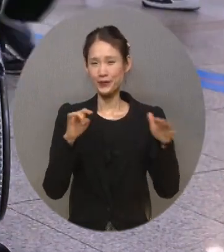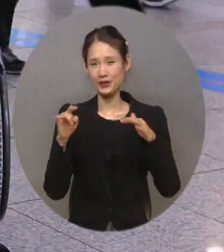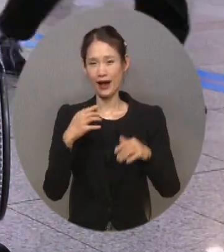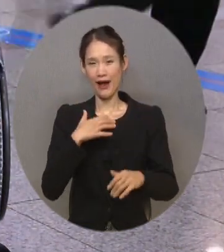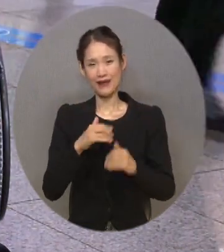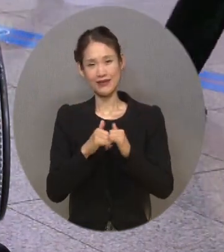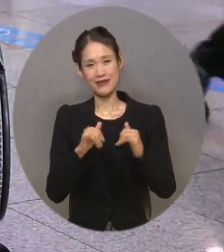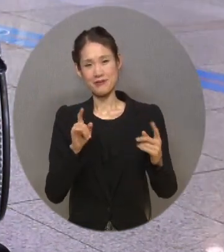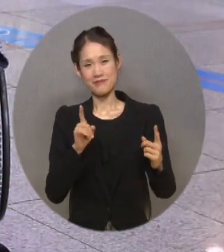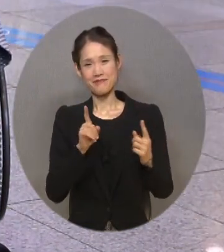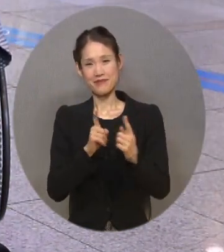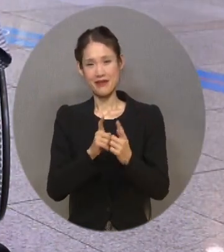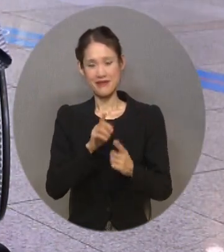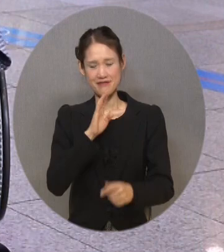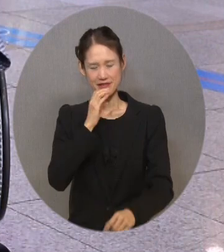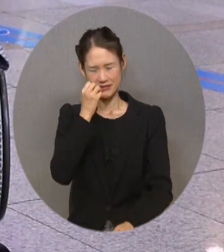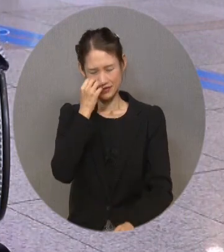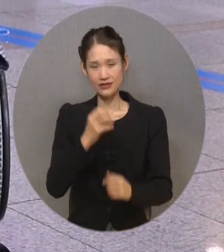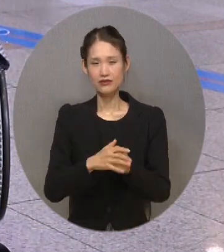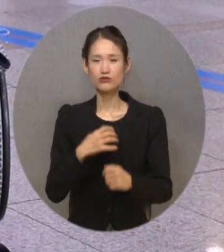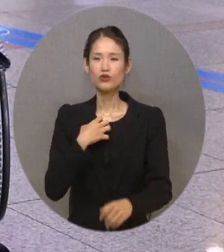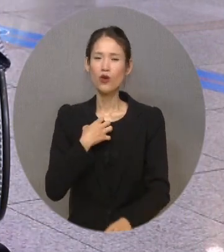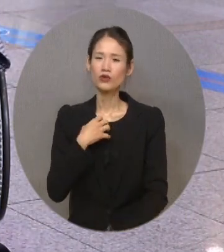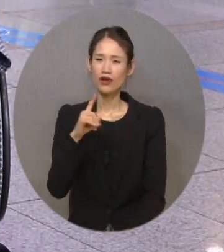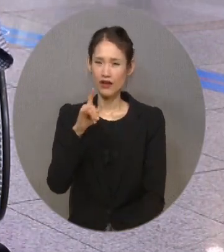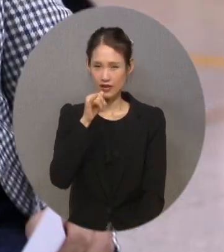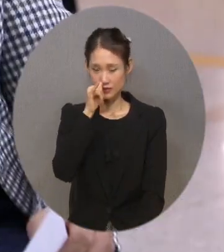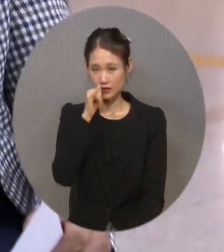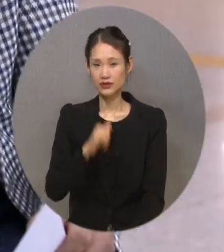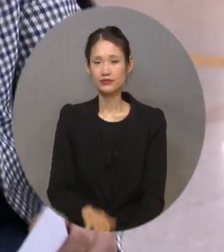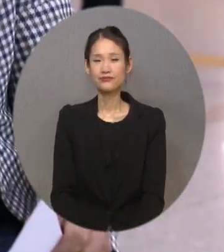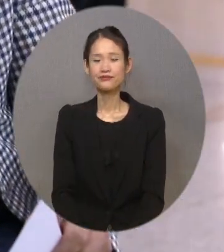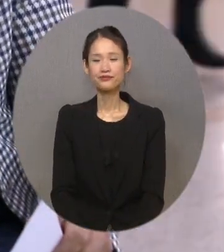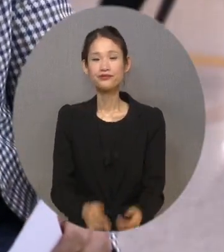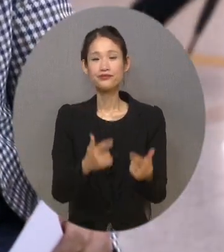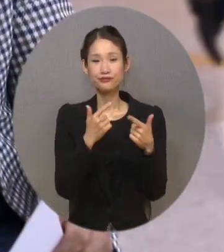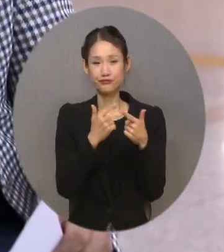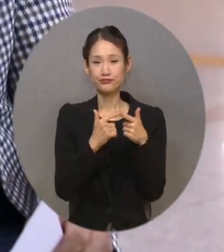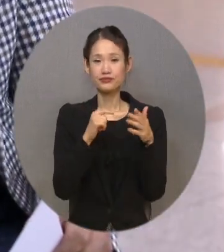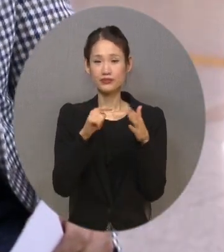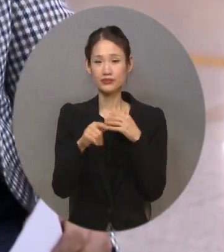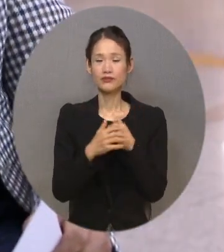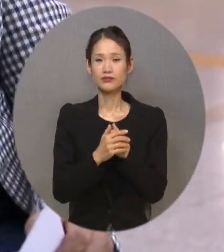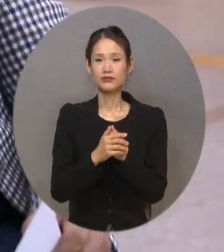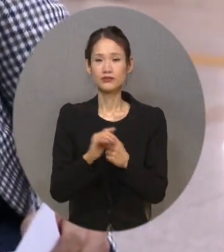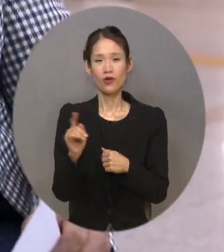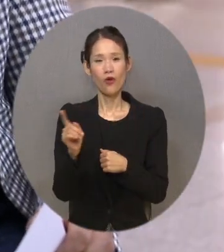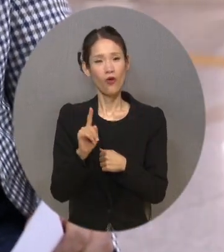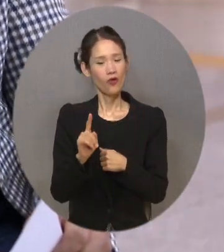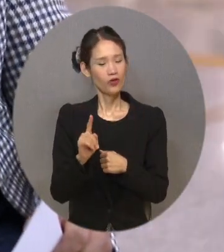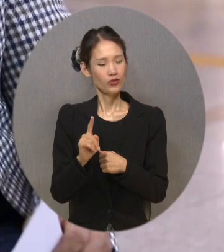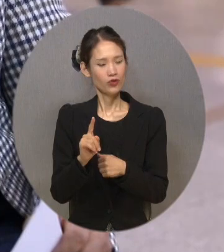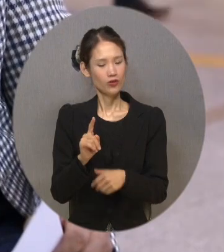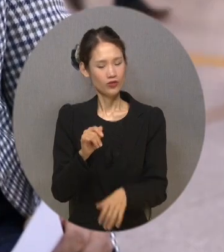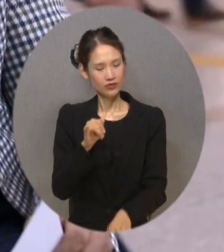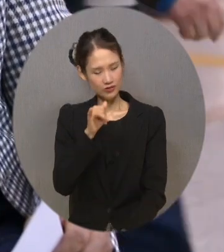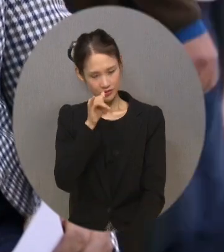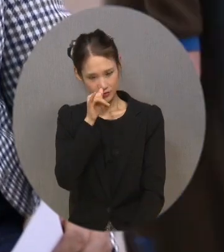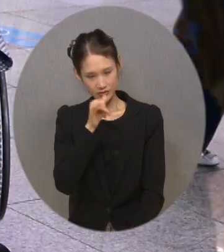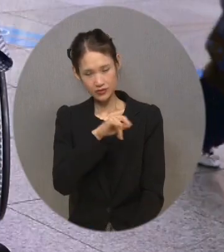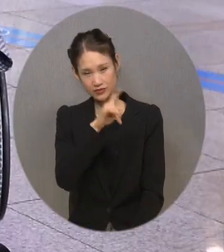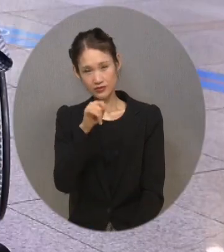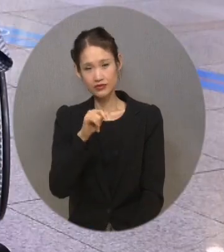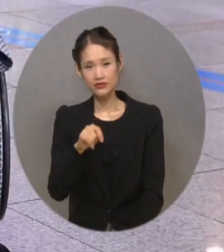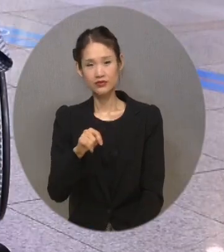진짜 신기하네요. 야, 근데 걱정되는 게 우리가 이제 부산을 가면 네. 어떤 게 펼쳐질지.